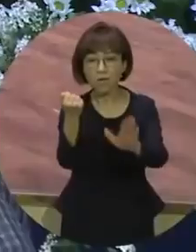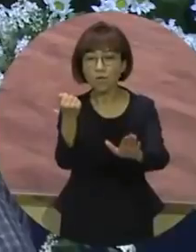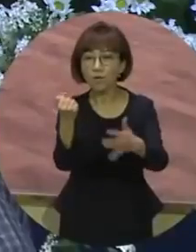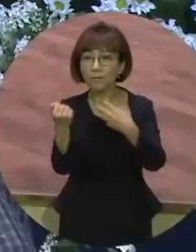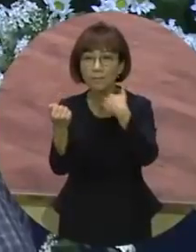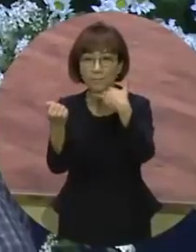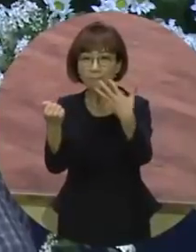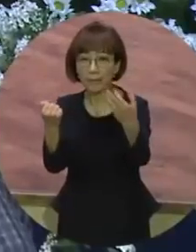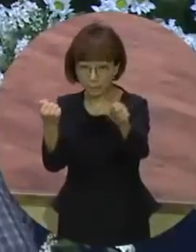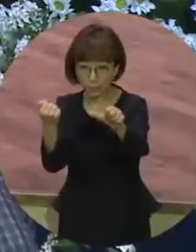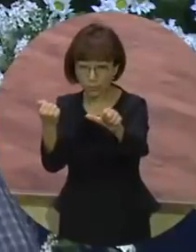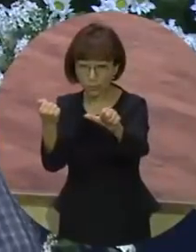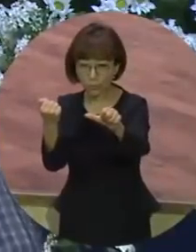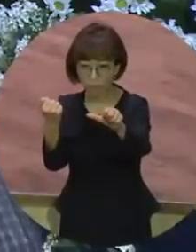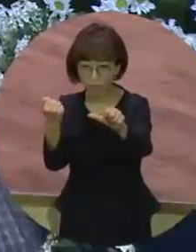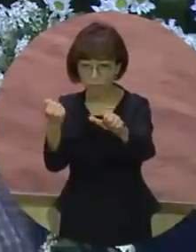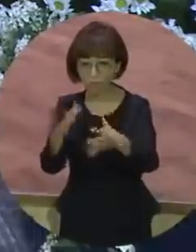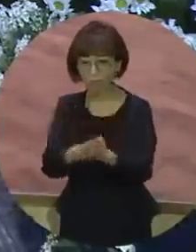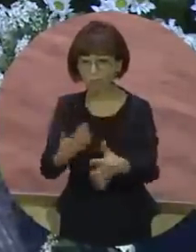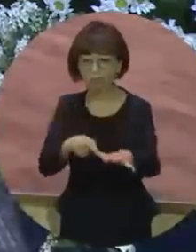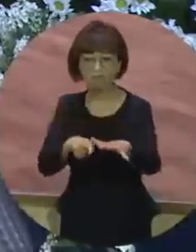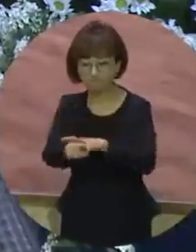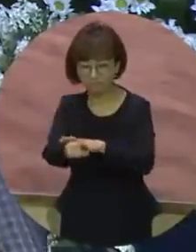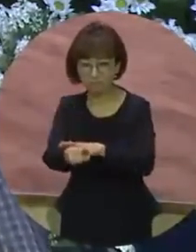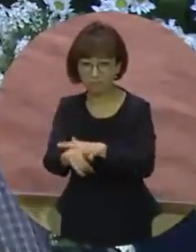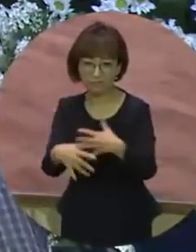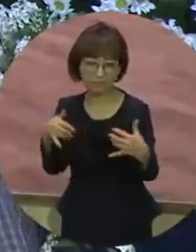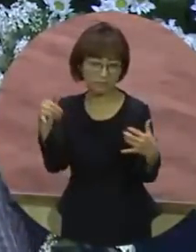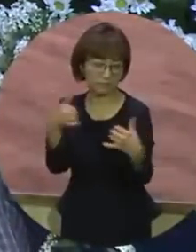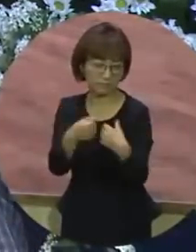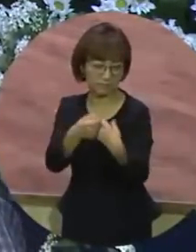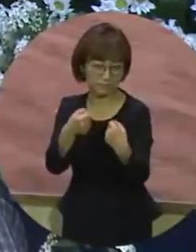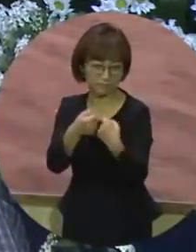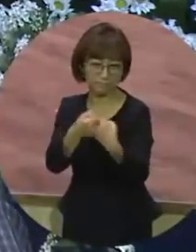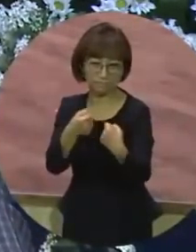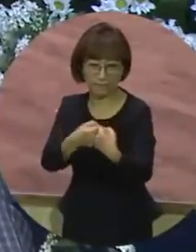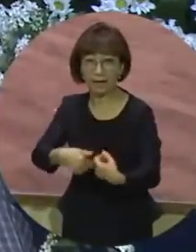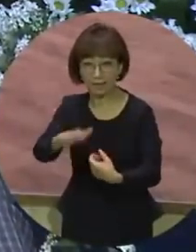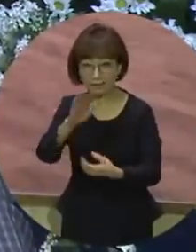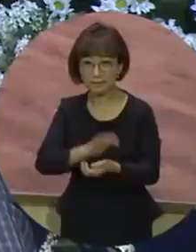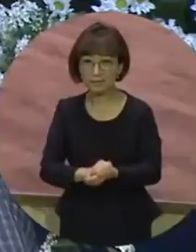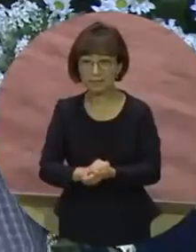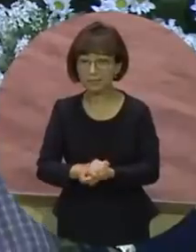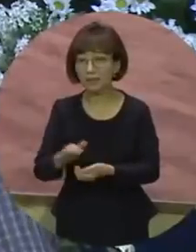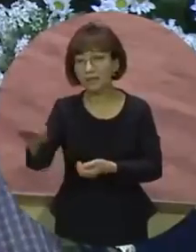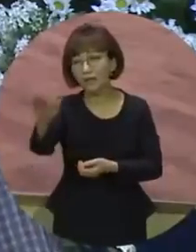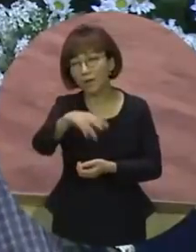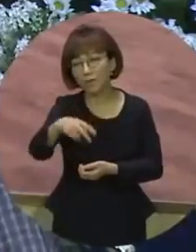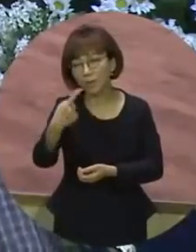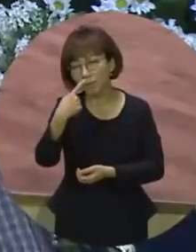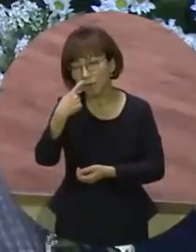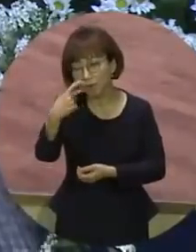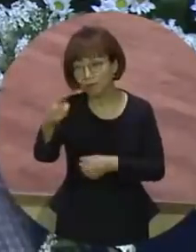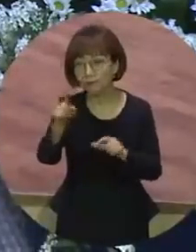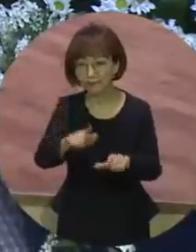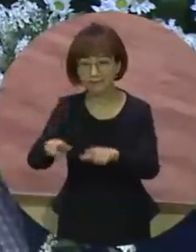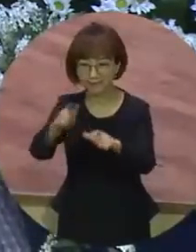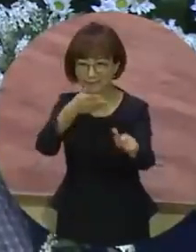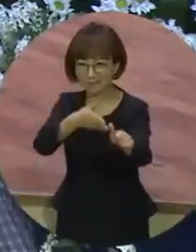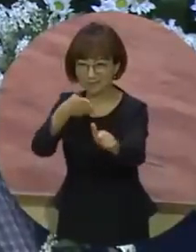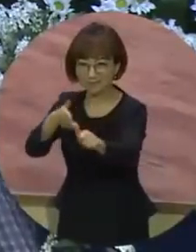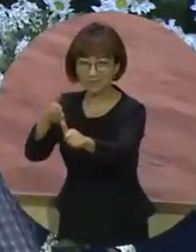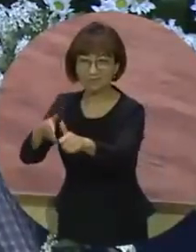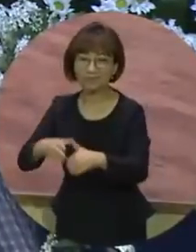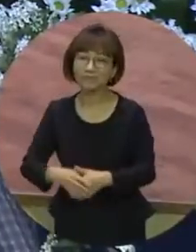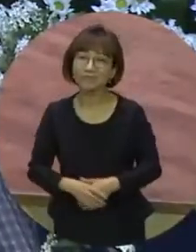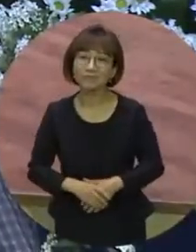응? 여러분 멋있는 삶 사시 바랍니다. 우리 영계 모든 성도들 237 나라 살리는 시대적 미션